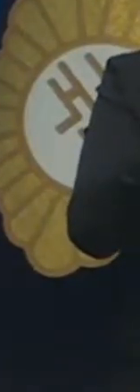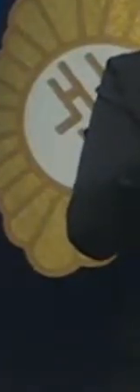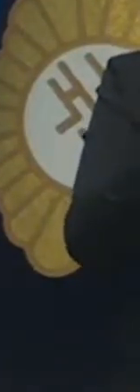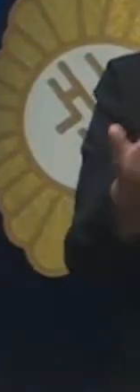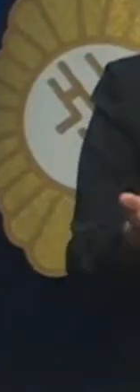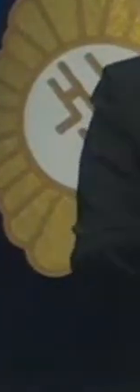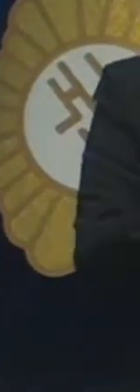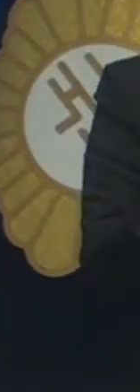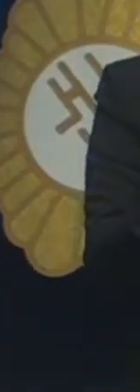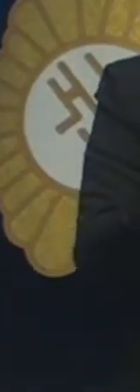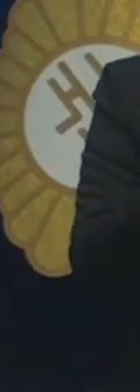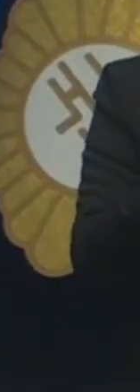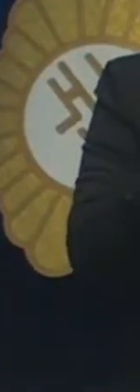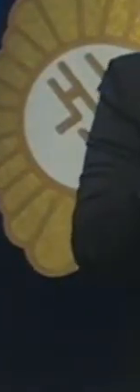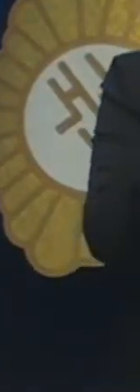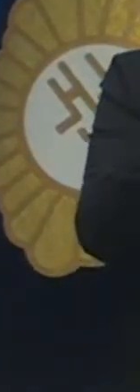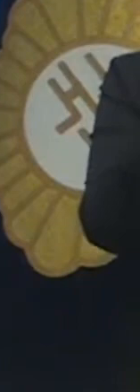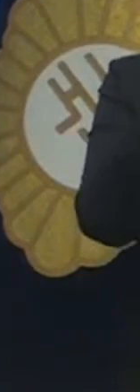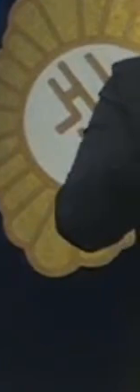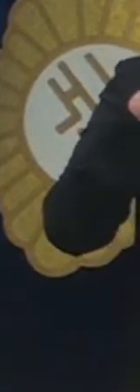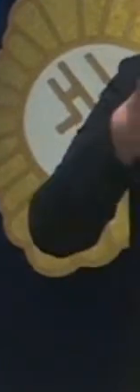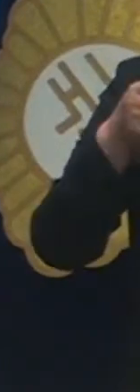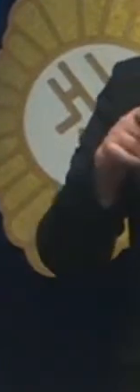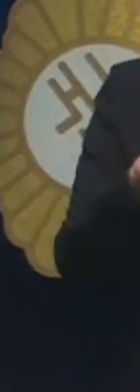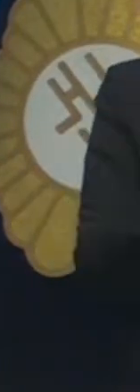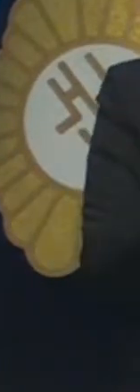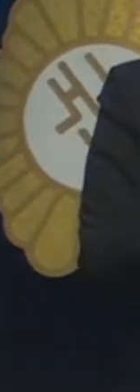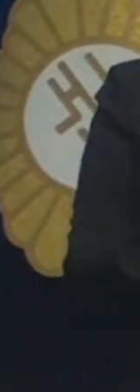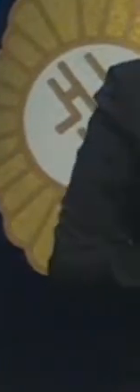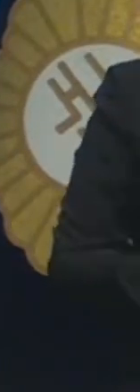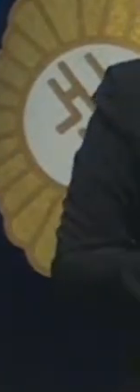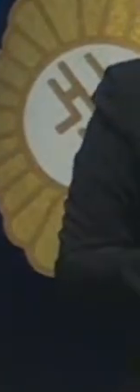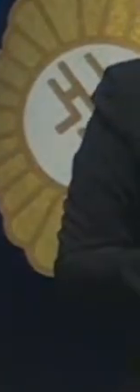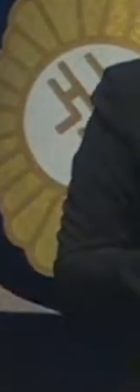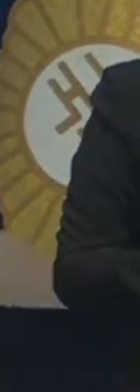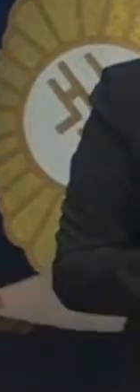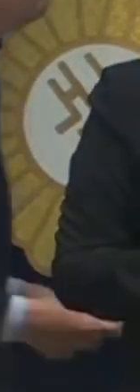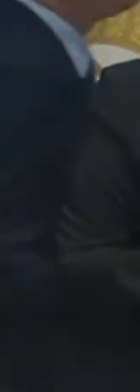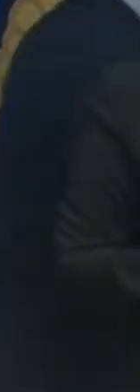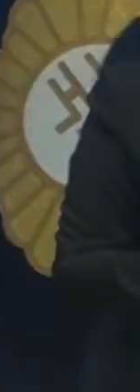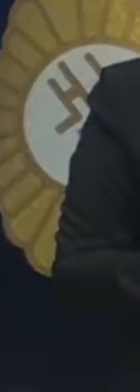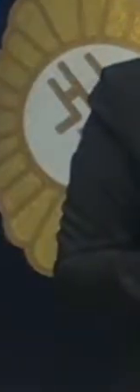실현시킬 수 있도록 노력해 주실 것을 믿습니다.